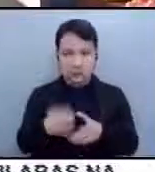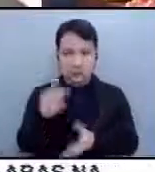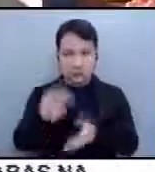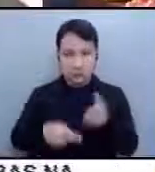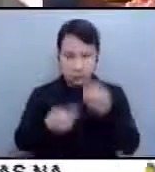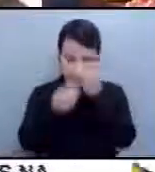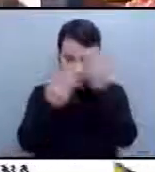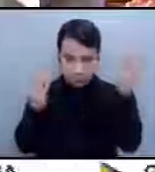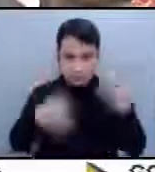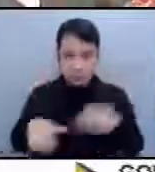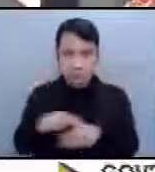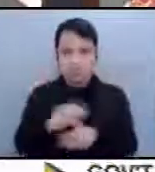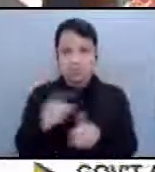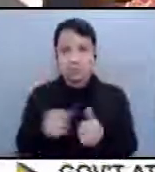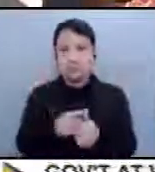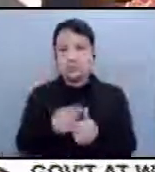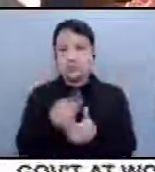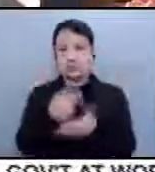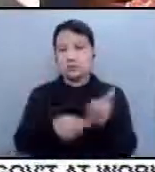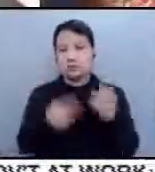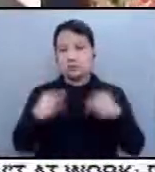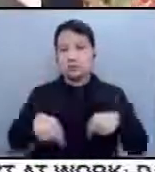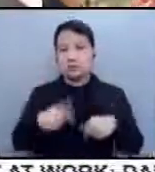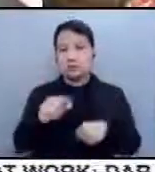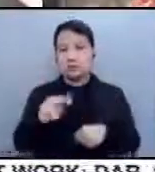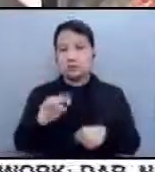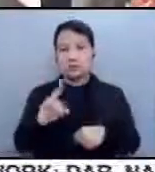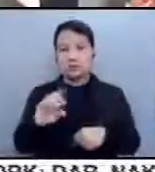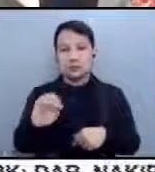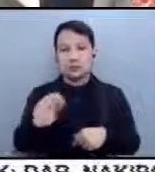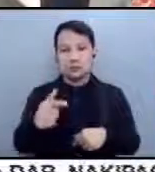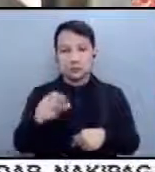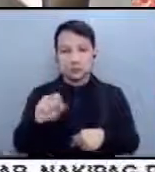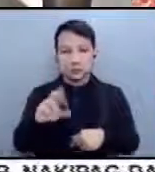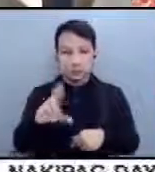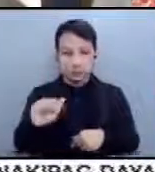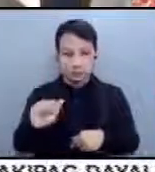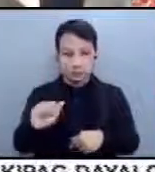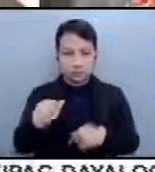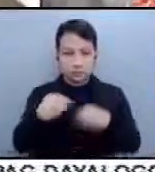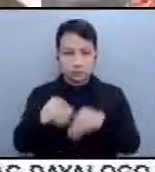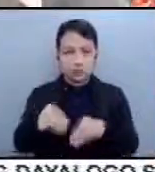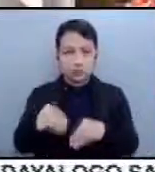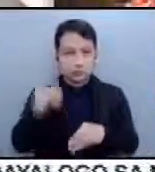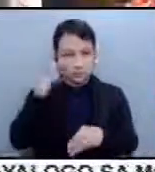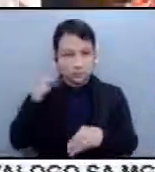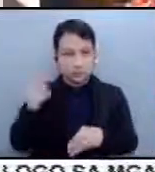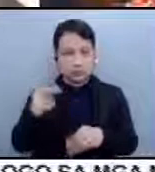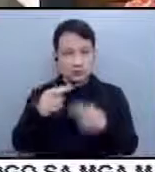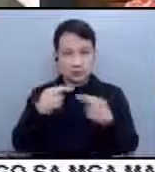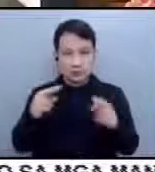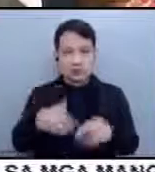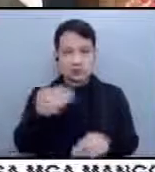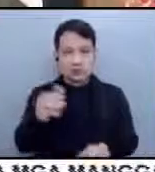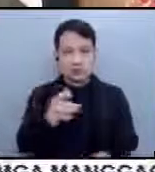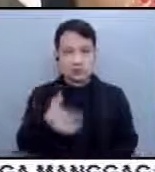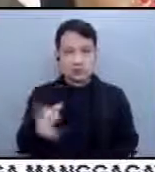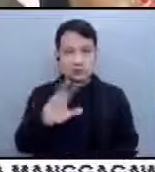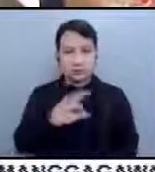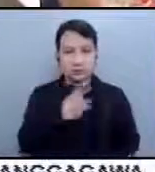mga pangunahing bilihin dito sa Tandang Suara Market. Noel Talakay para sa Morning Show ng Bayan, Rise and Shine,